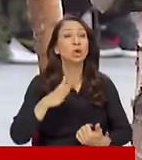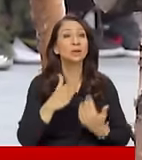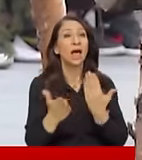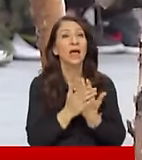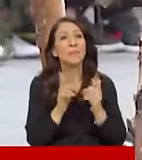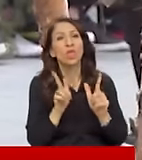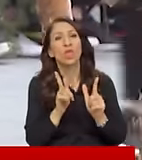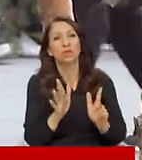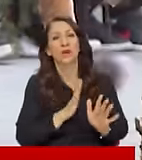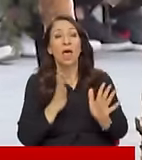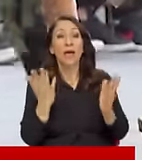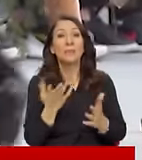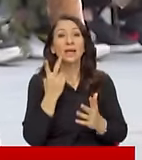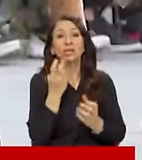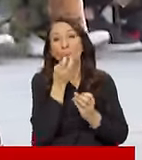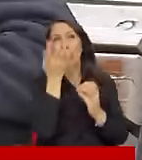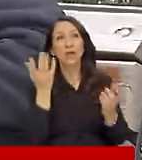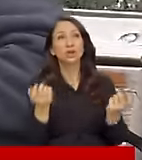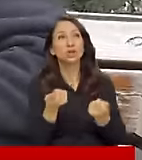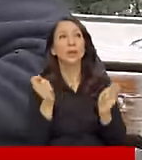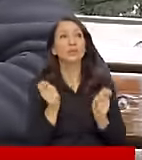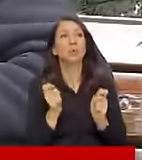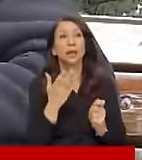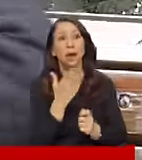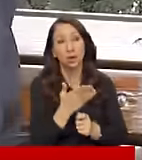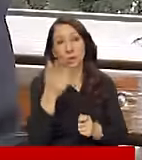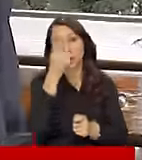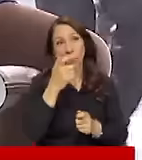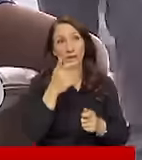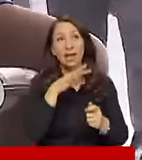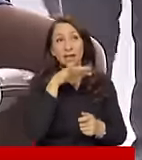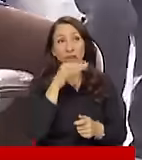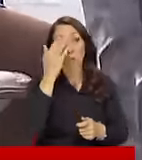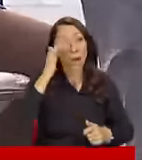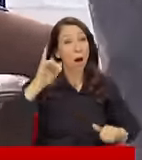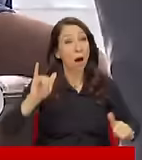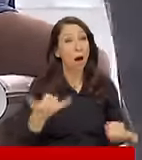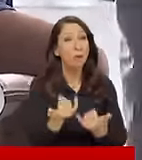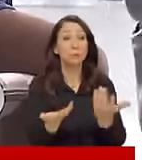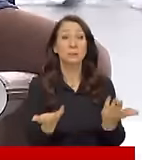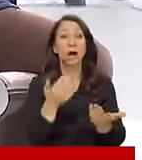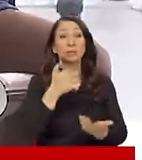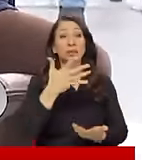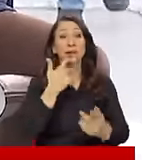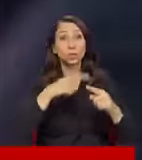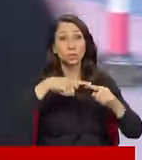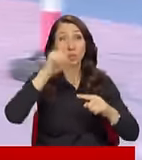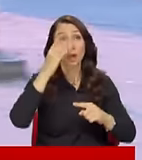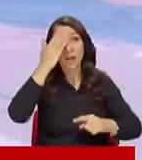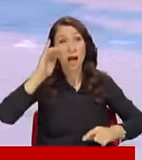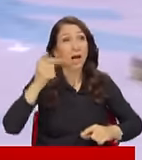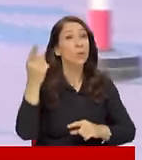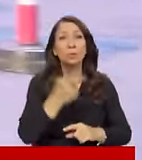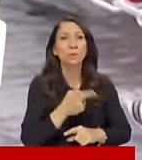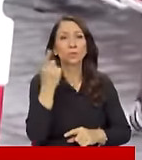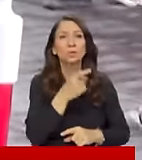yardıma muhtaçlar hem de ikinci baharlarında çalışmak zorundalar. Türkiye'de yaşlı yoksulluğu patladı. 65 yaş üstünde yoksulluk